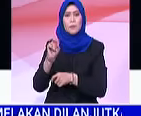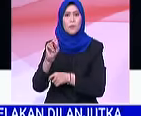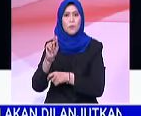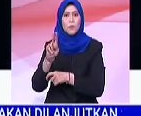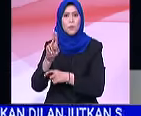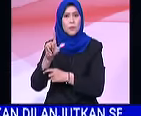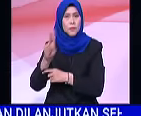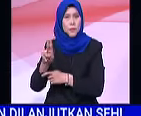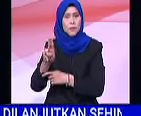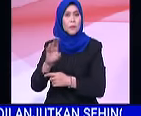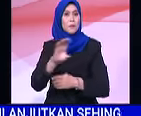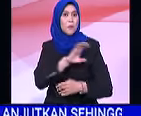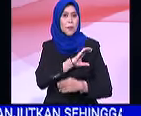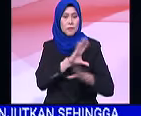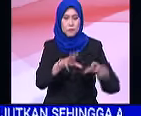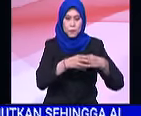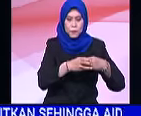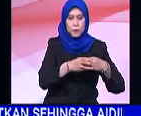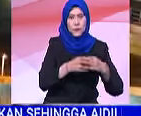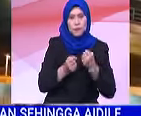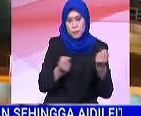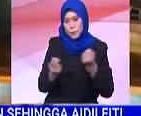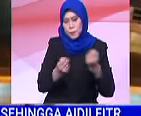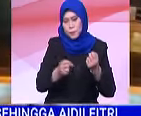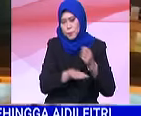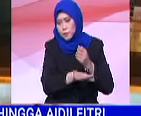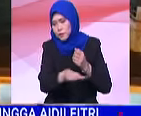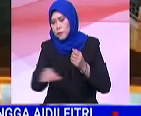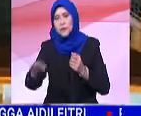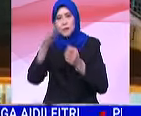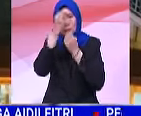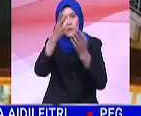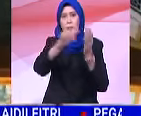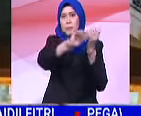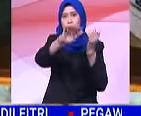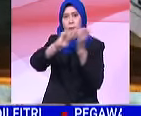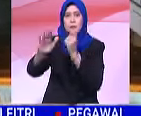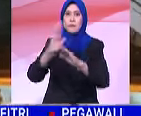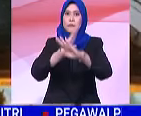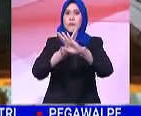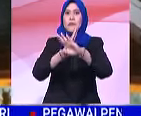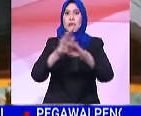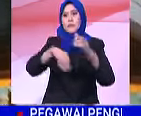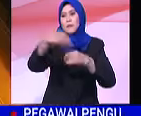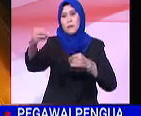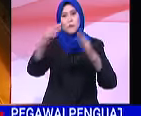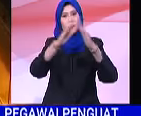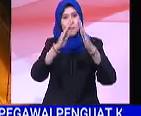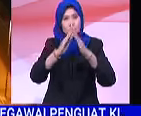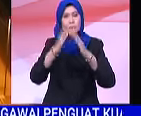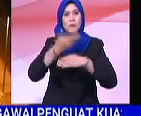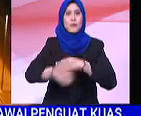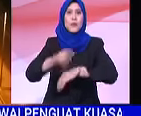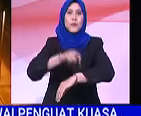pasukan pemantau PDRM terus melakukan rondaan dan hebahan khususnya mengenai larangan berada di luar rumah